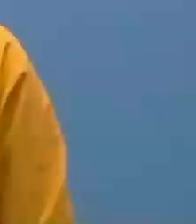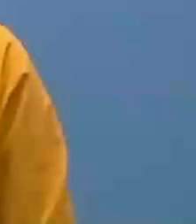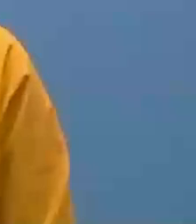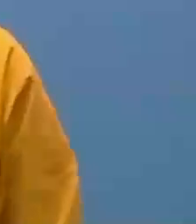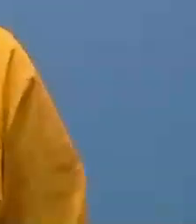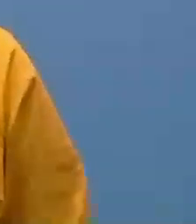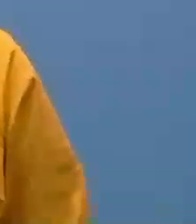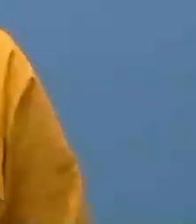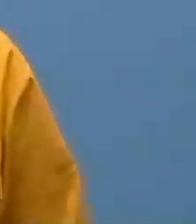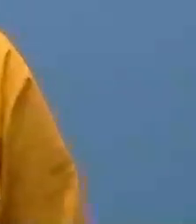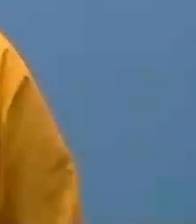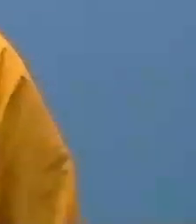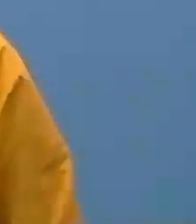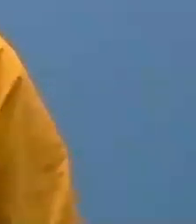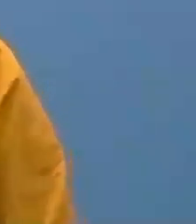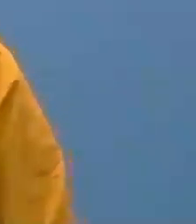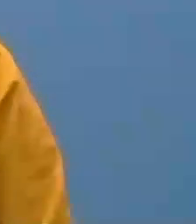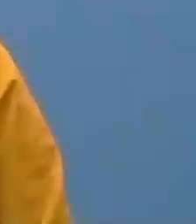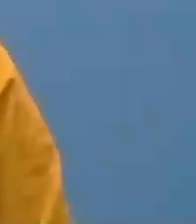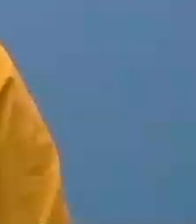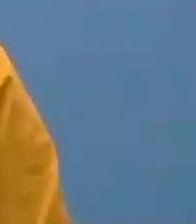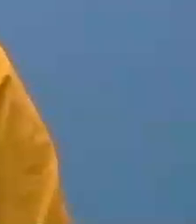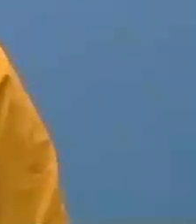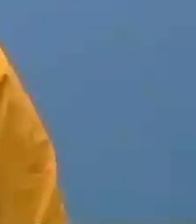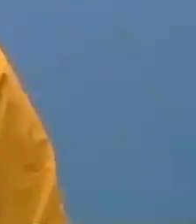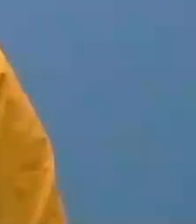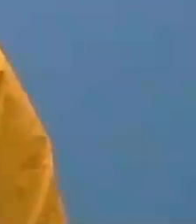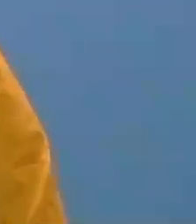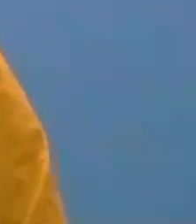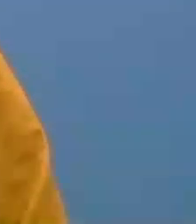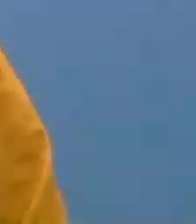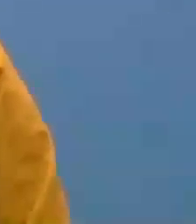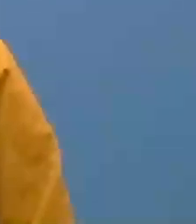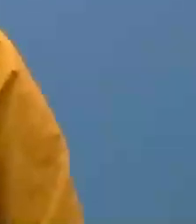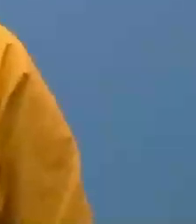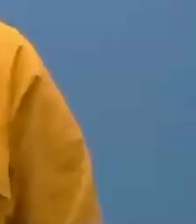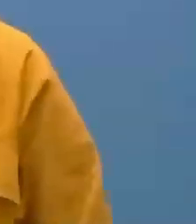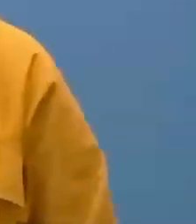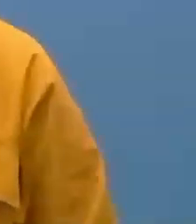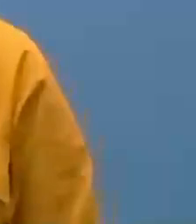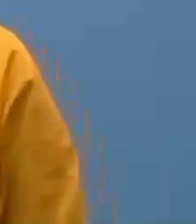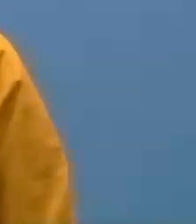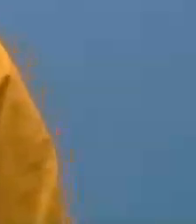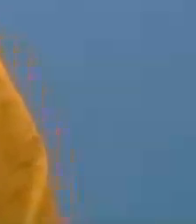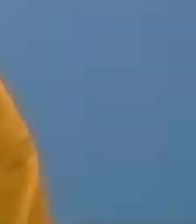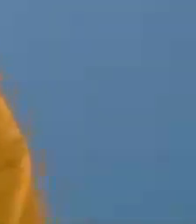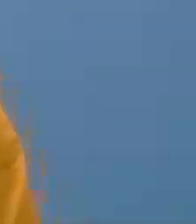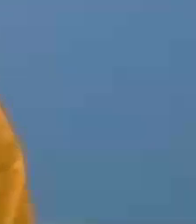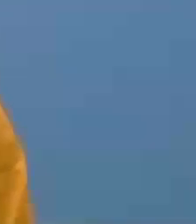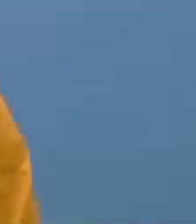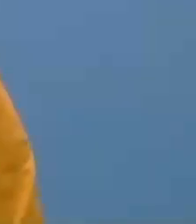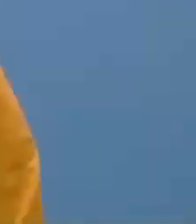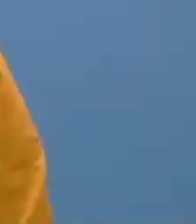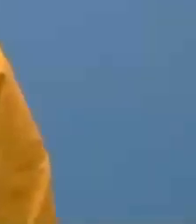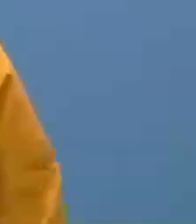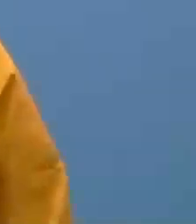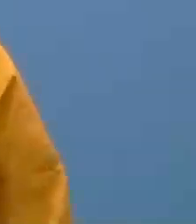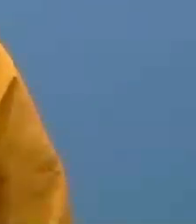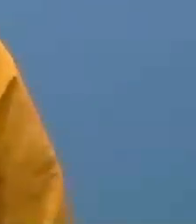下以赛亚书44章。